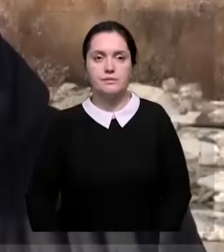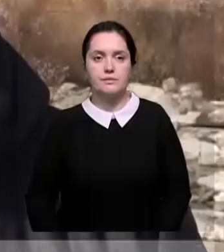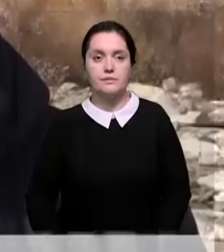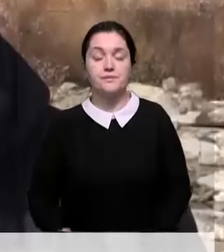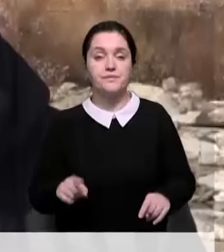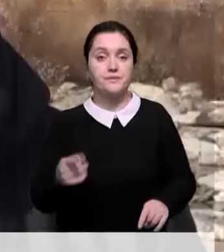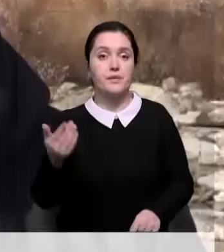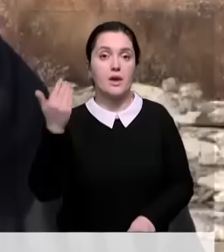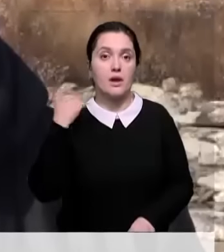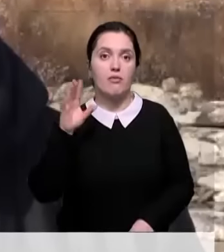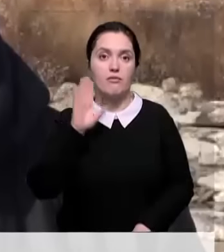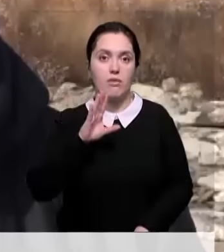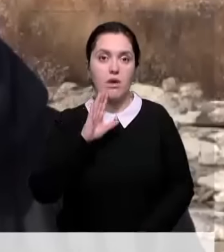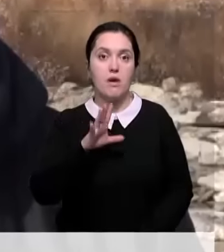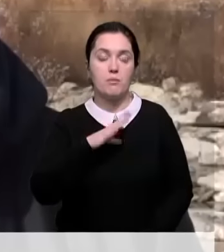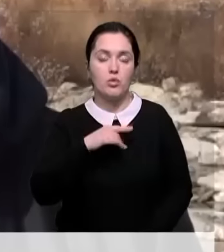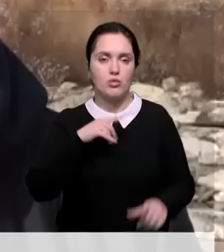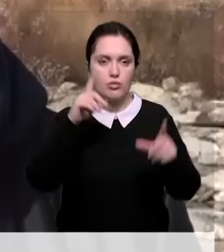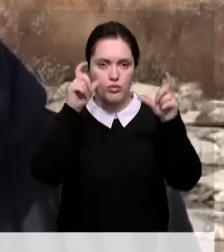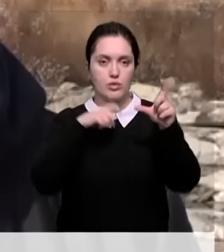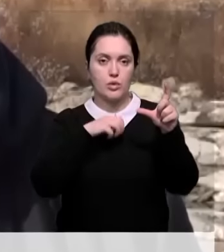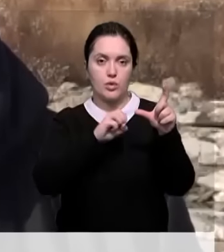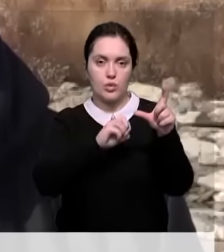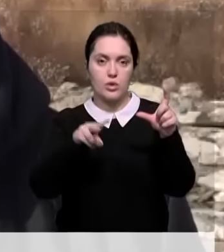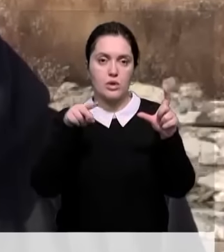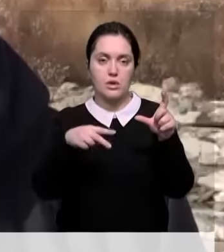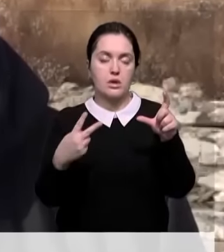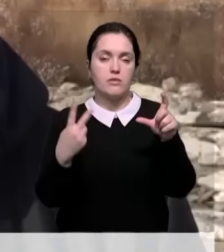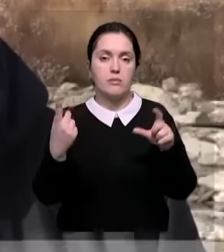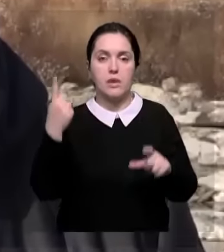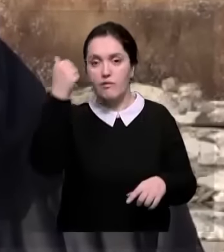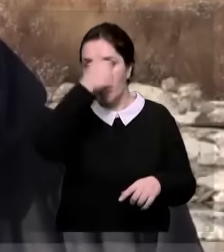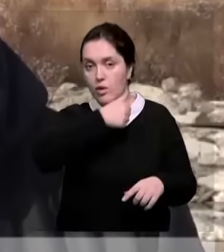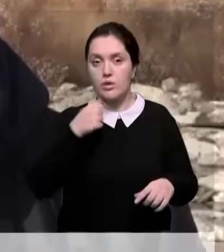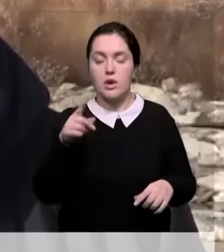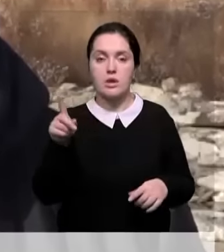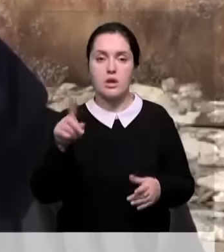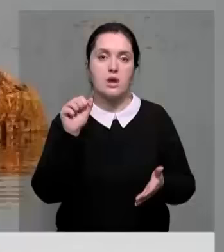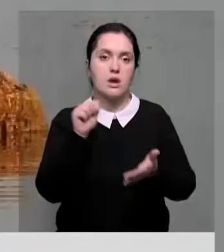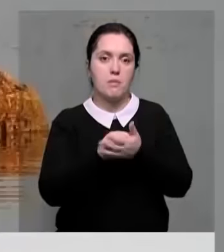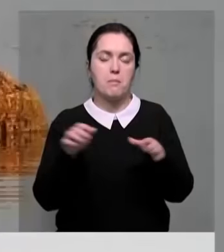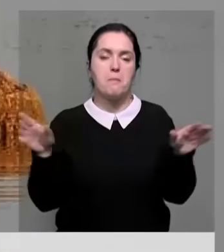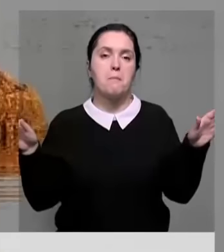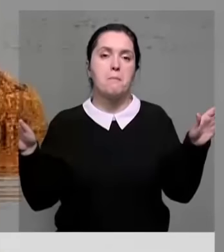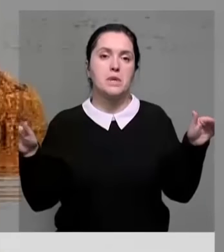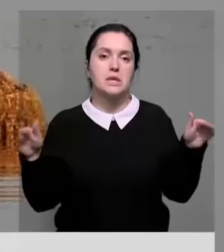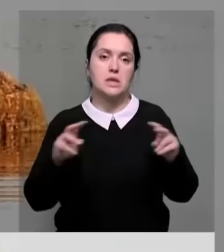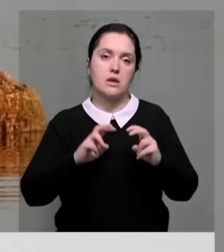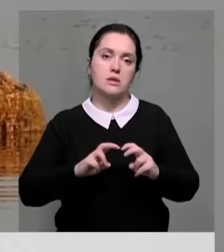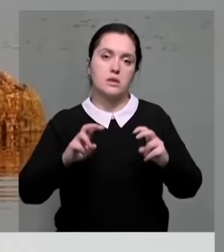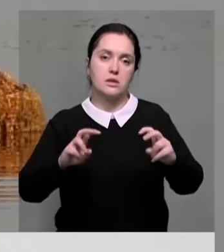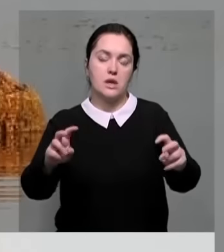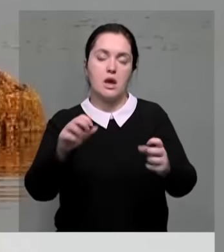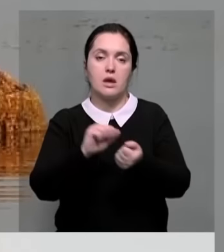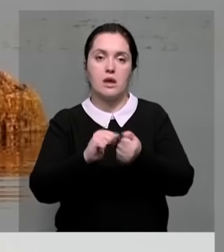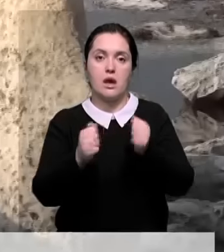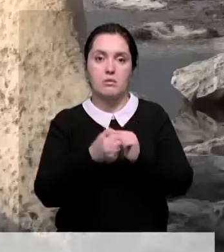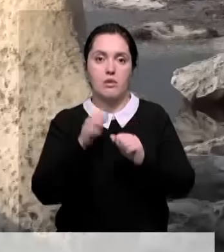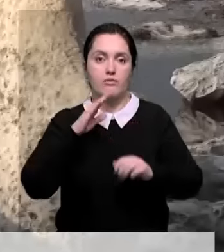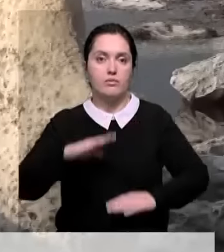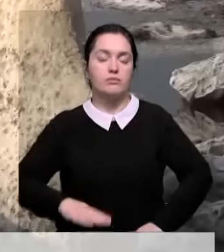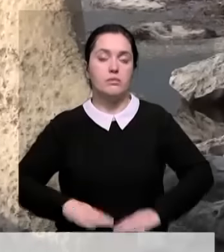Здесь раньше была вода. У меня есть фотографии 2021 года. Там запечатлены птицы, сидящие на камнях, которых почти не видно под